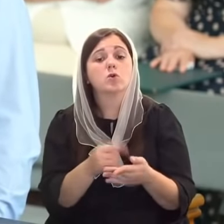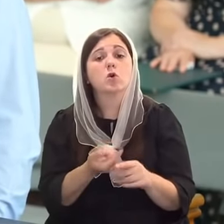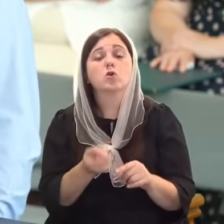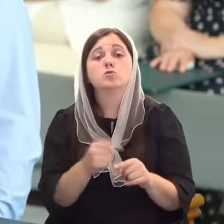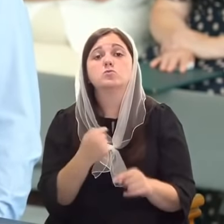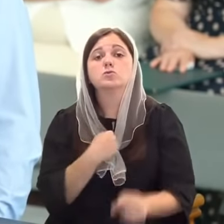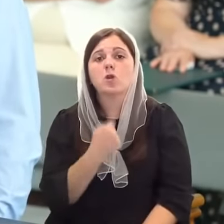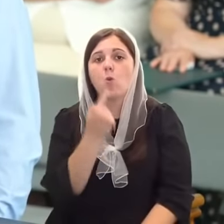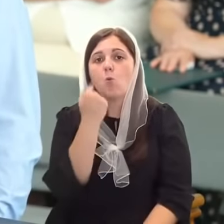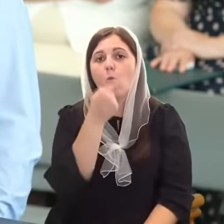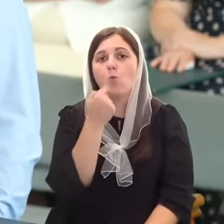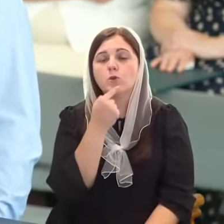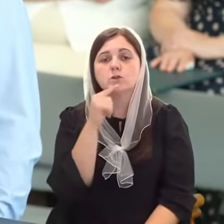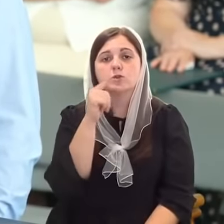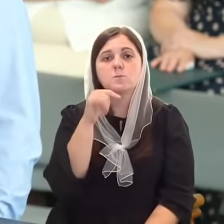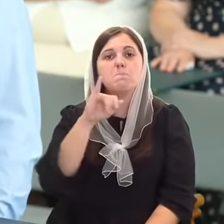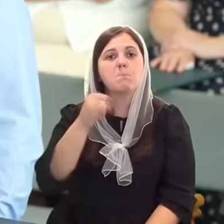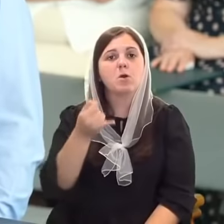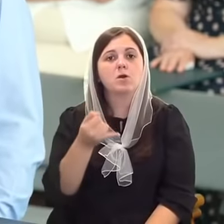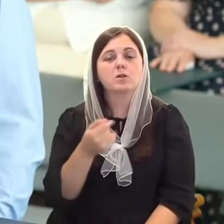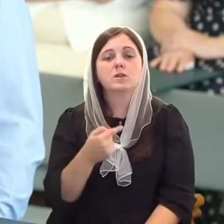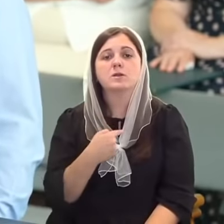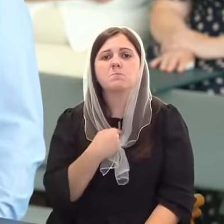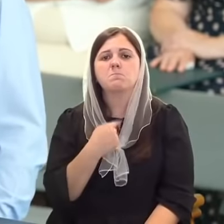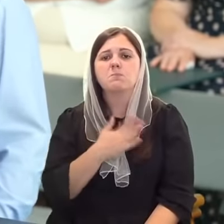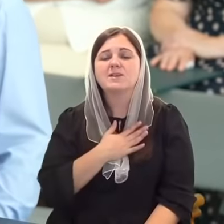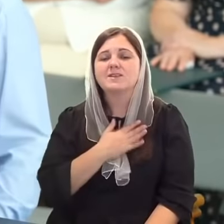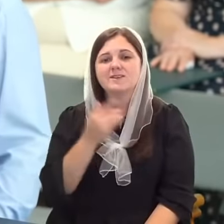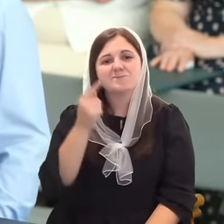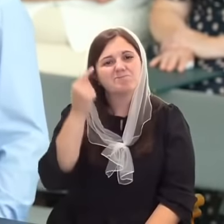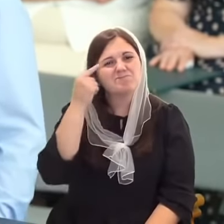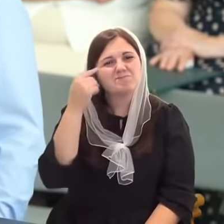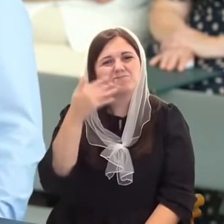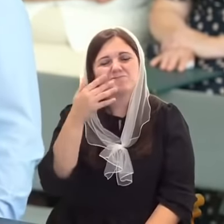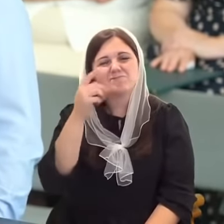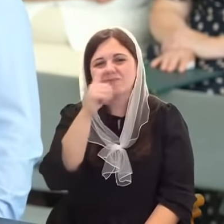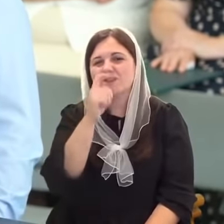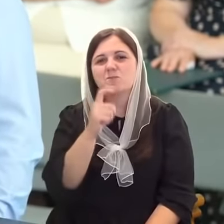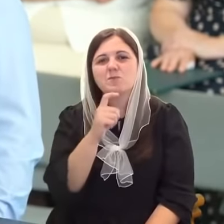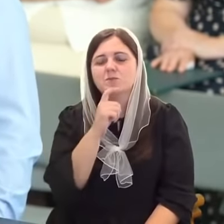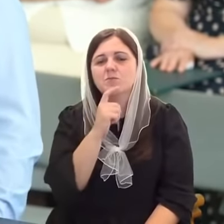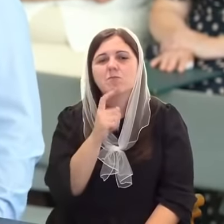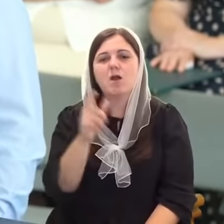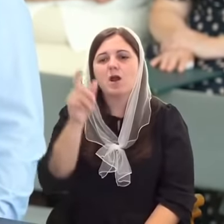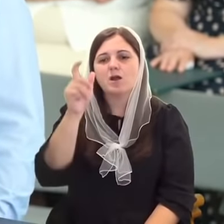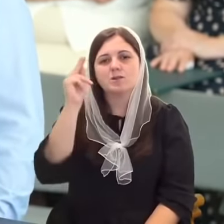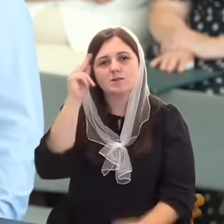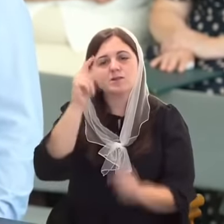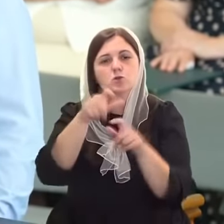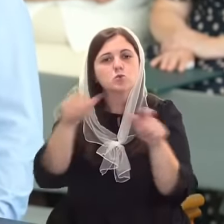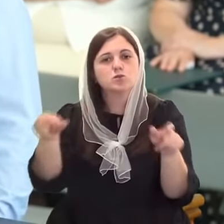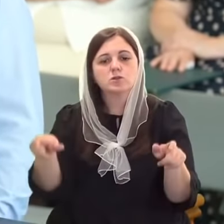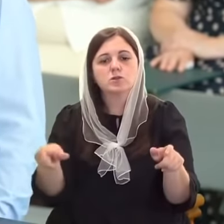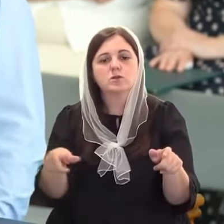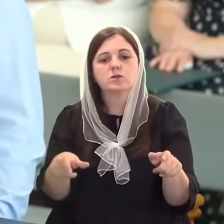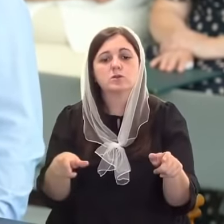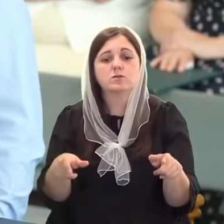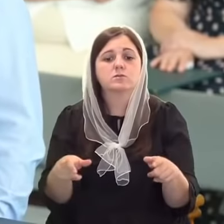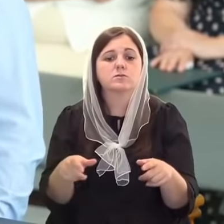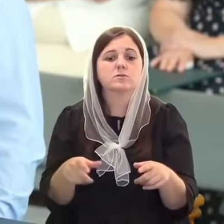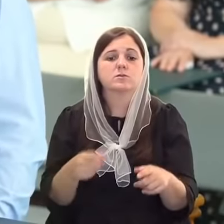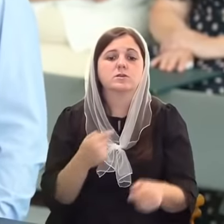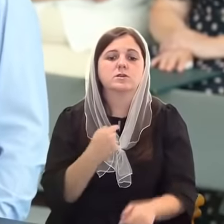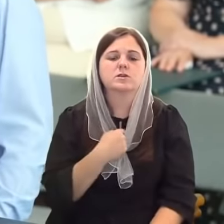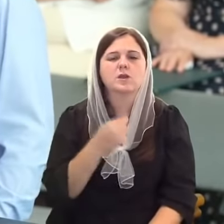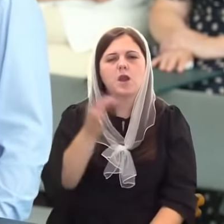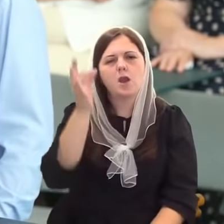плохо разговаривал. Меня не понимали даже учителя, которые спрашивали меня на уроках. И я помню,